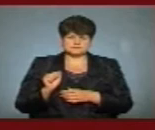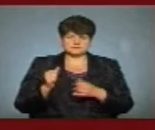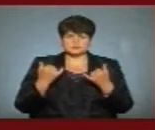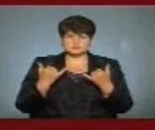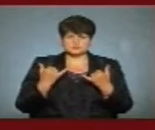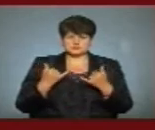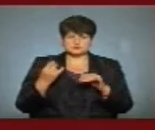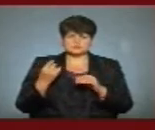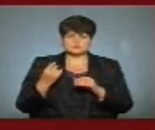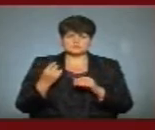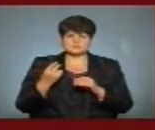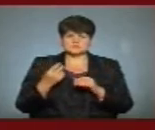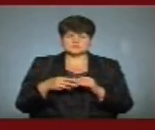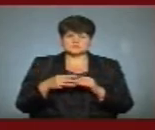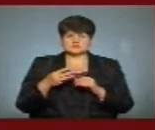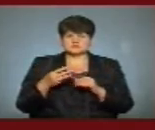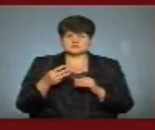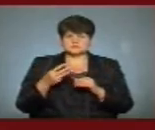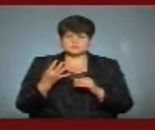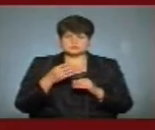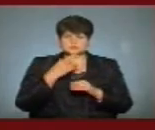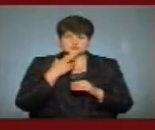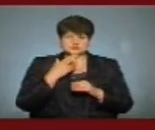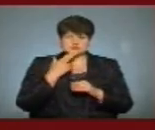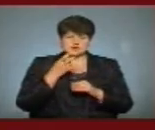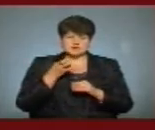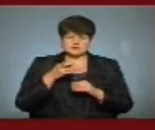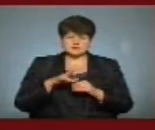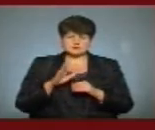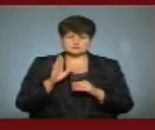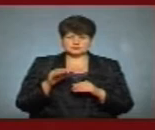Сьогодні, 24 червня, внаслідок проходження паводкової хвилі,